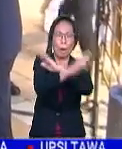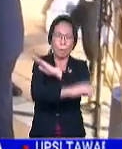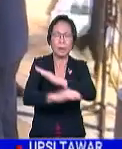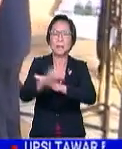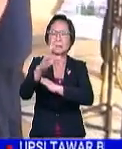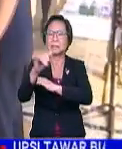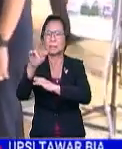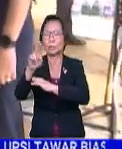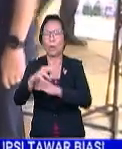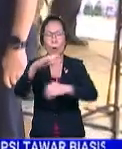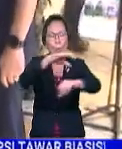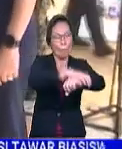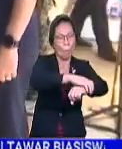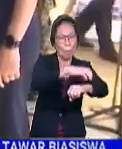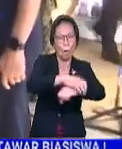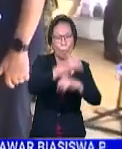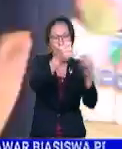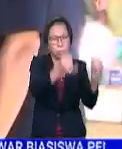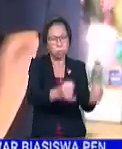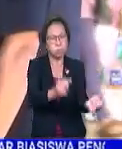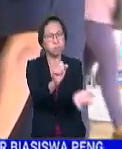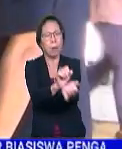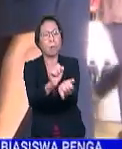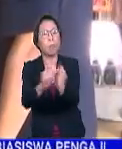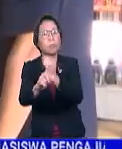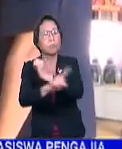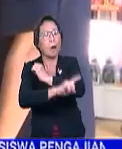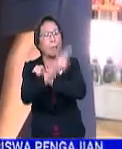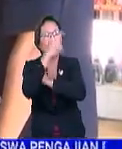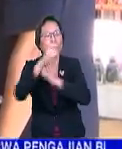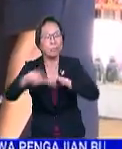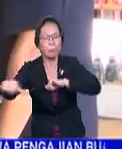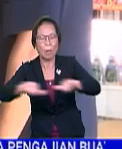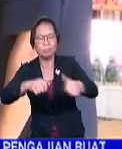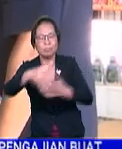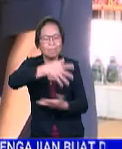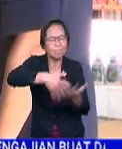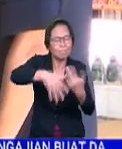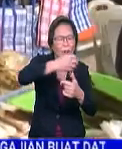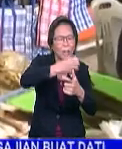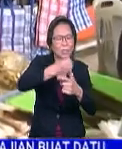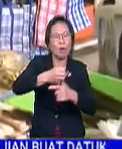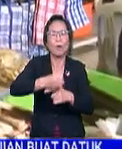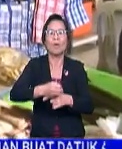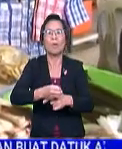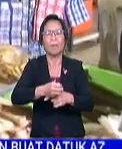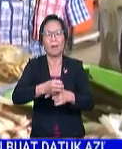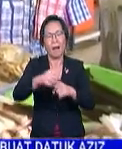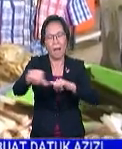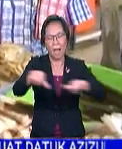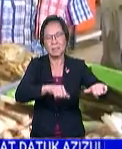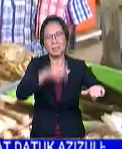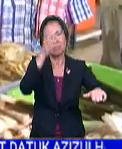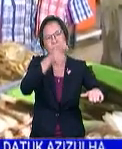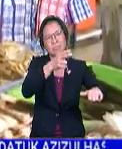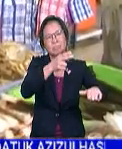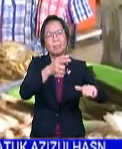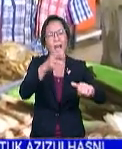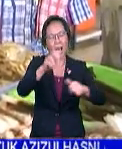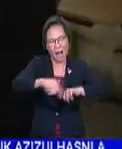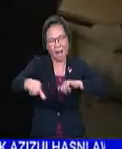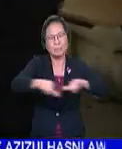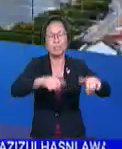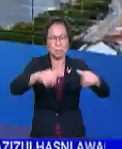beberapa individu juga di kompaun setelah didapati mengadakan aktiviti sosial atau aktiviti dilarang tanpa menjaga jarak